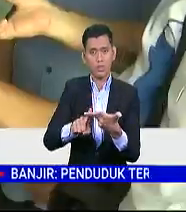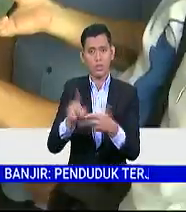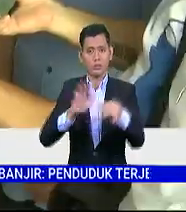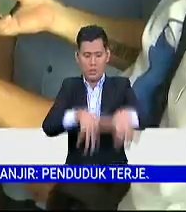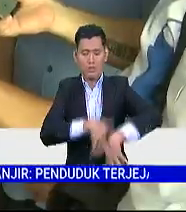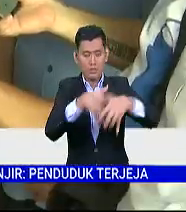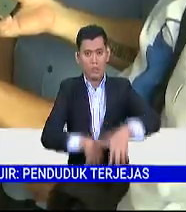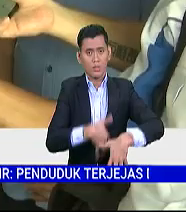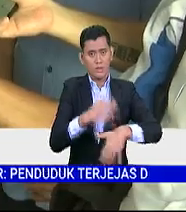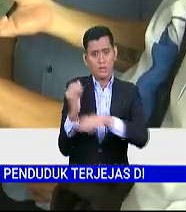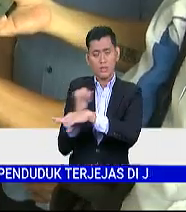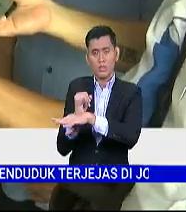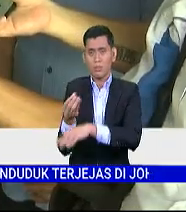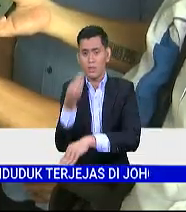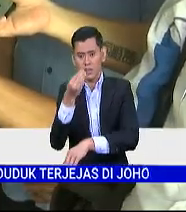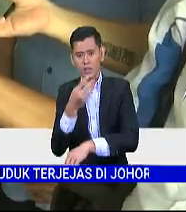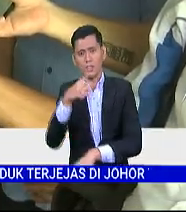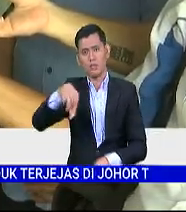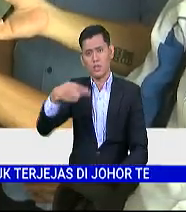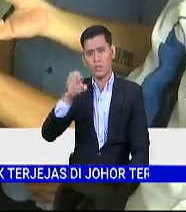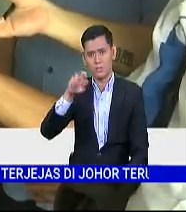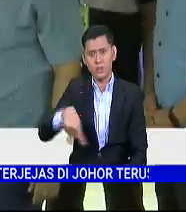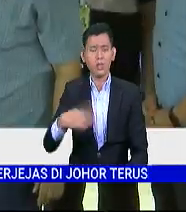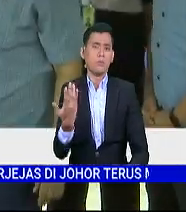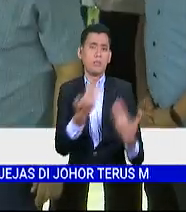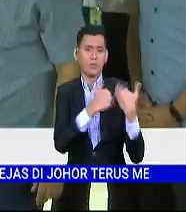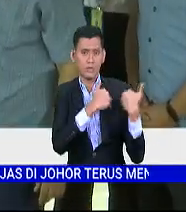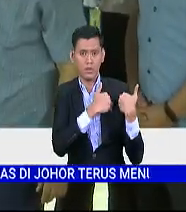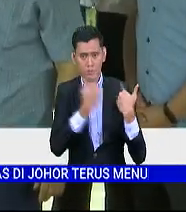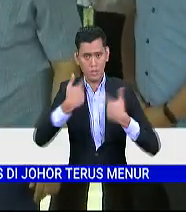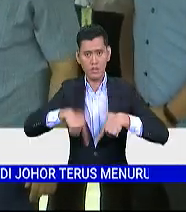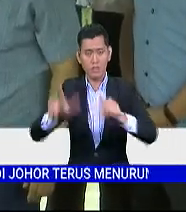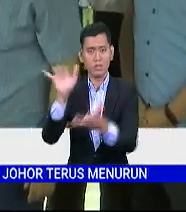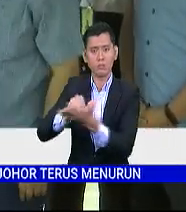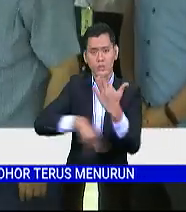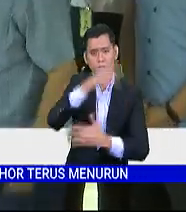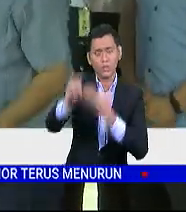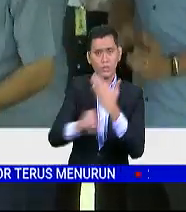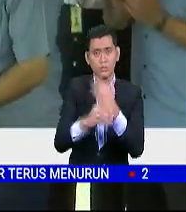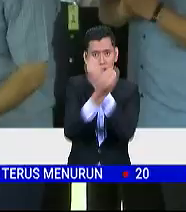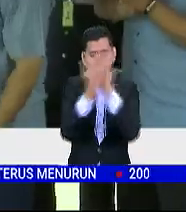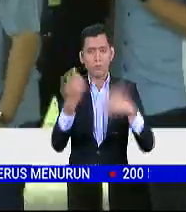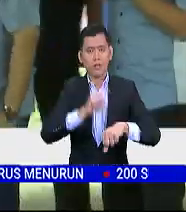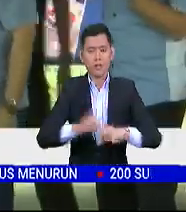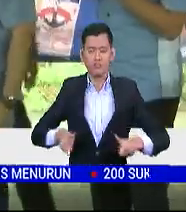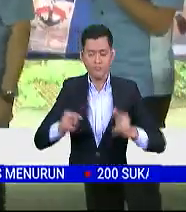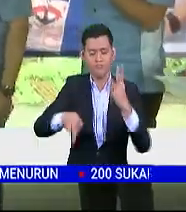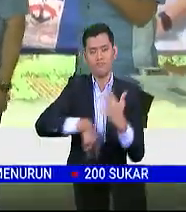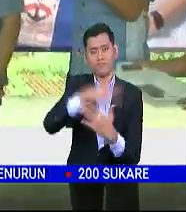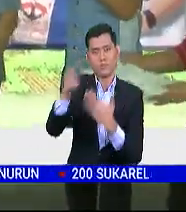Makanan dan sebagainya bersama kami KPDN-HEP. Beliau berkata demikian kepada media semasa melancarkan program jualan keluarga